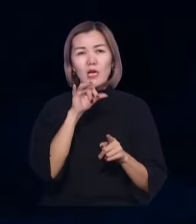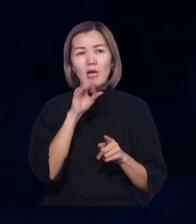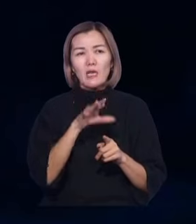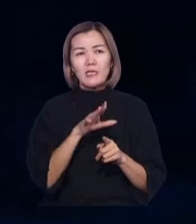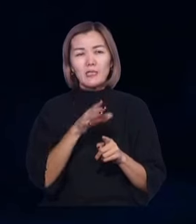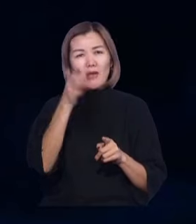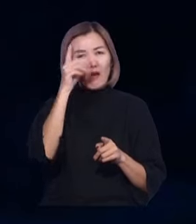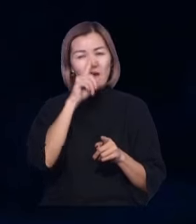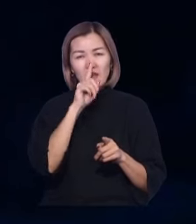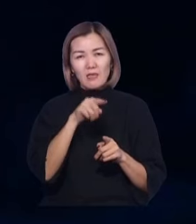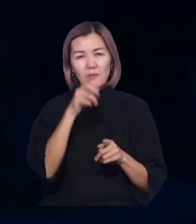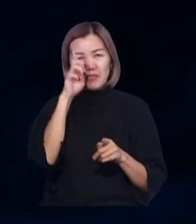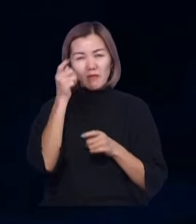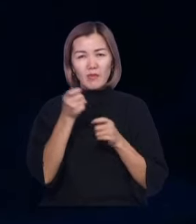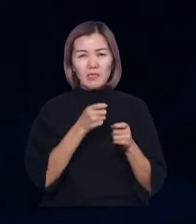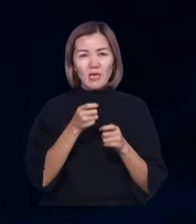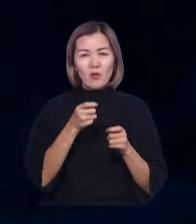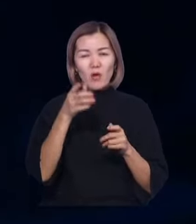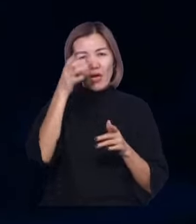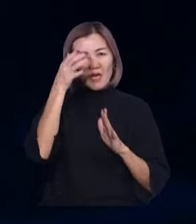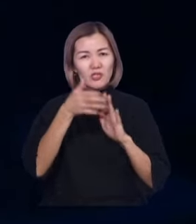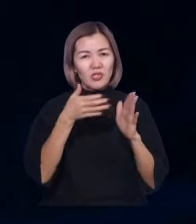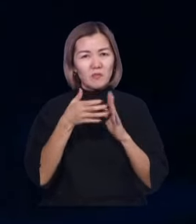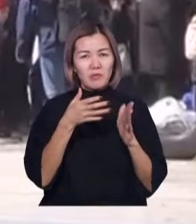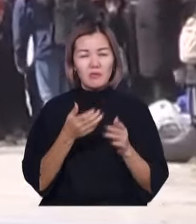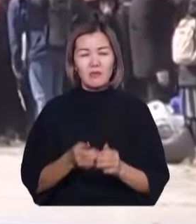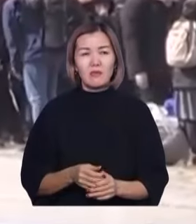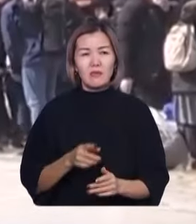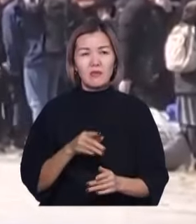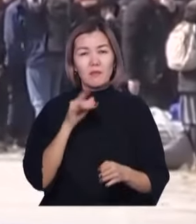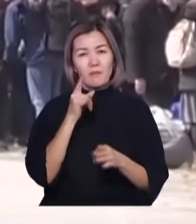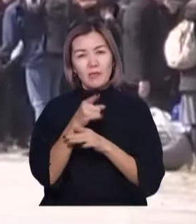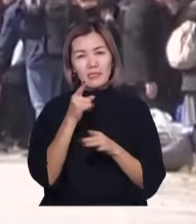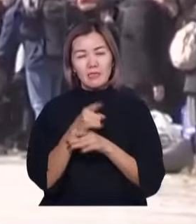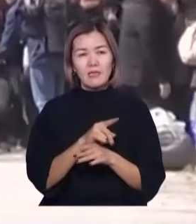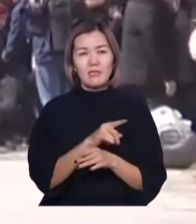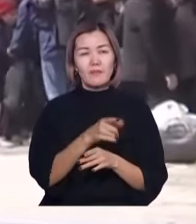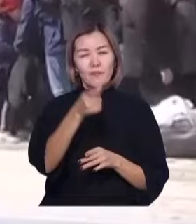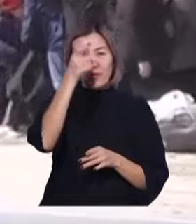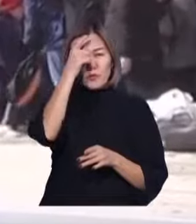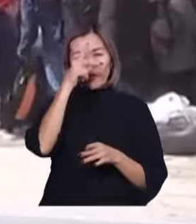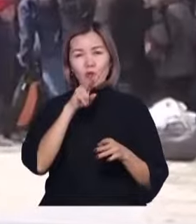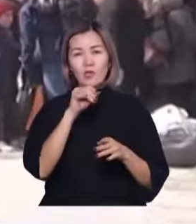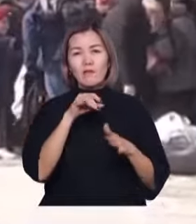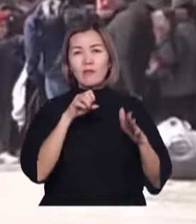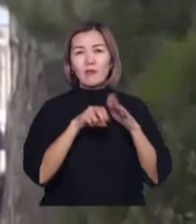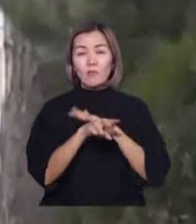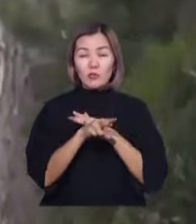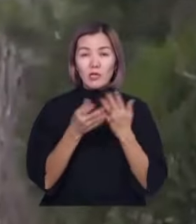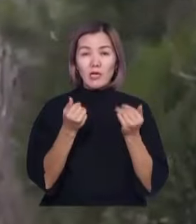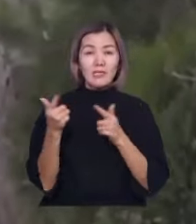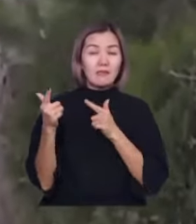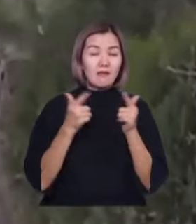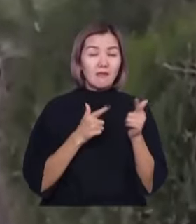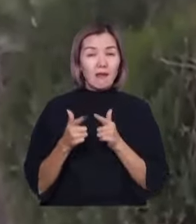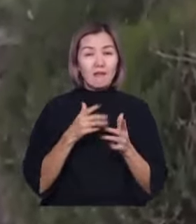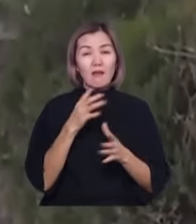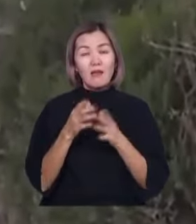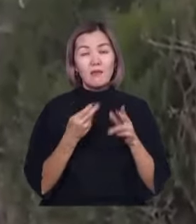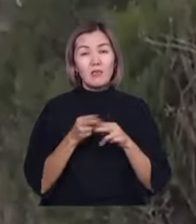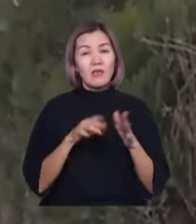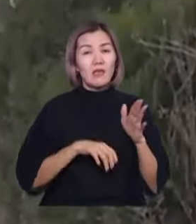ақылды емес, ол елді басқаруға жарамсыз деп мәлімдеді. Түркия Ливаннан келген босқындарды қабылдауға әзір. Әлемдегі ең көп